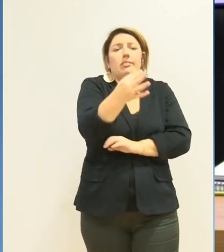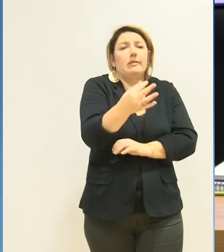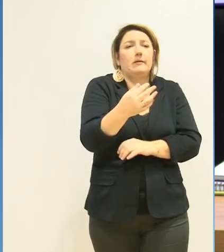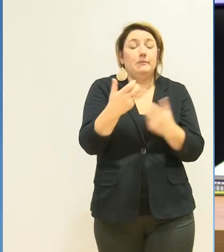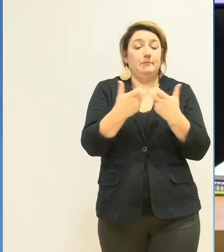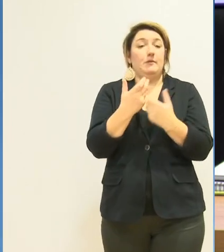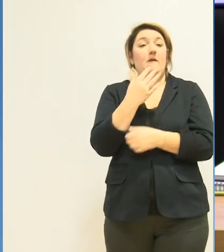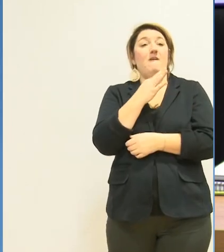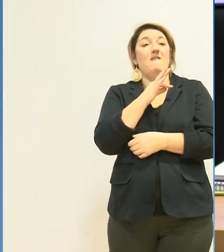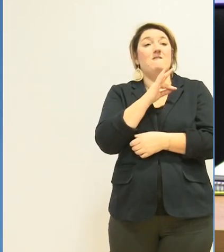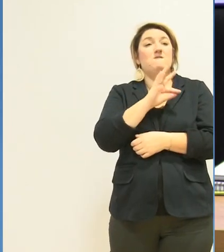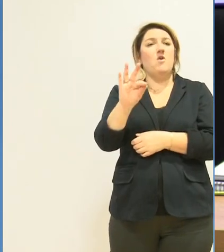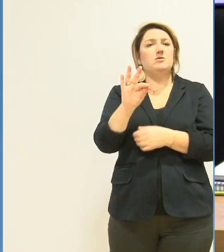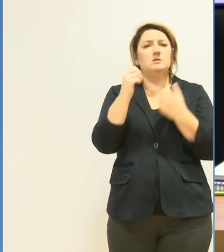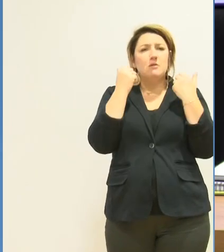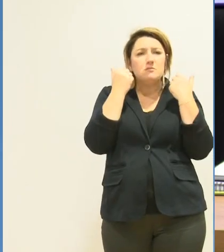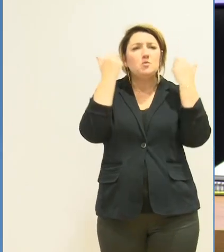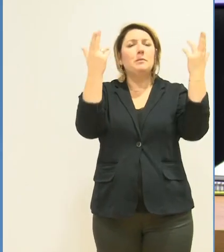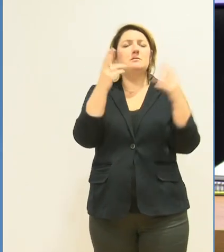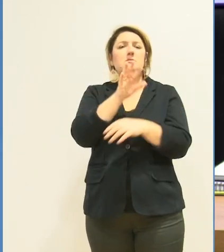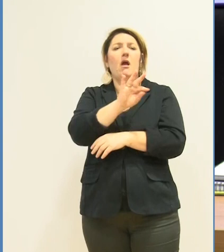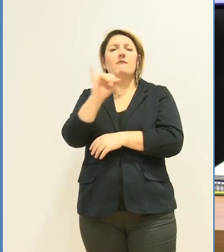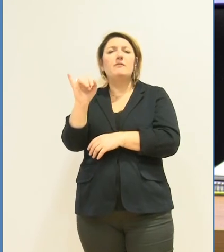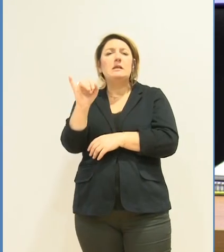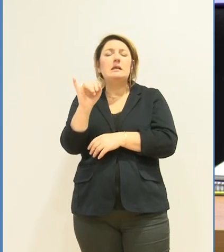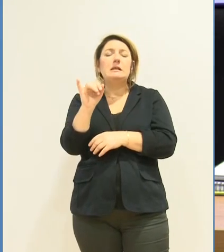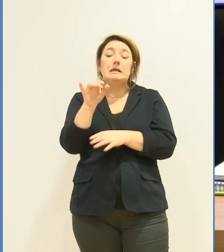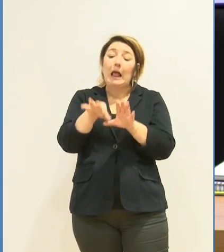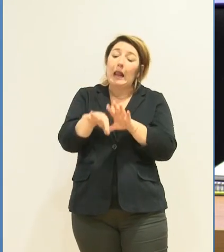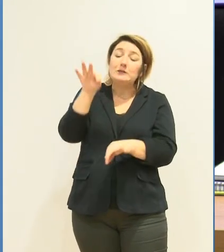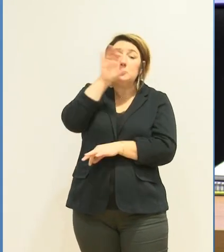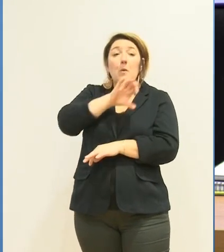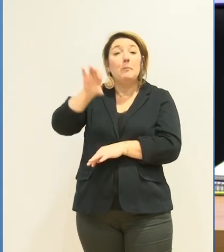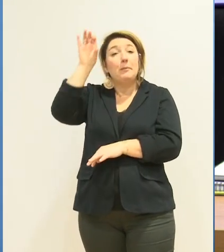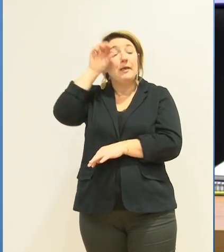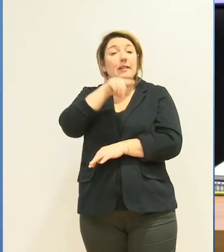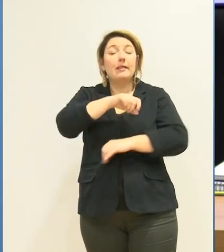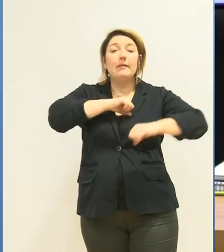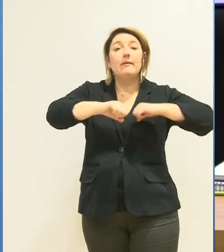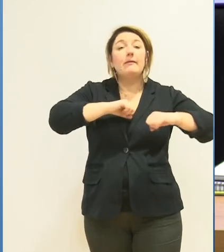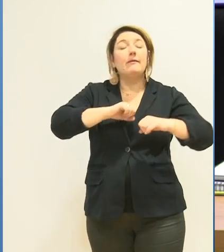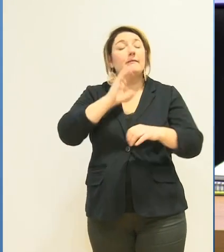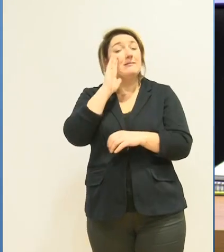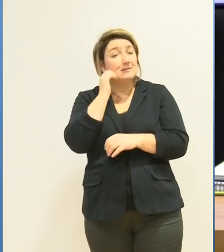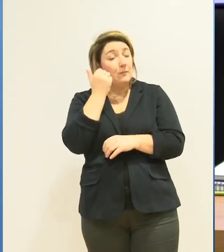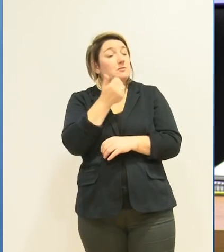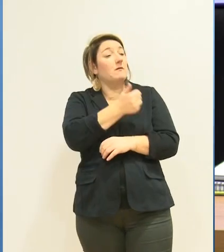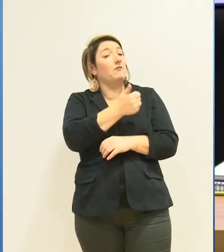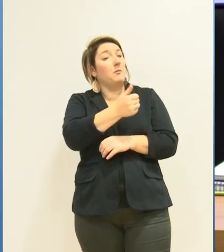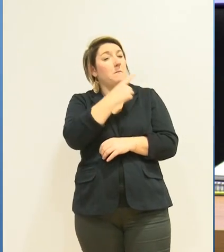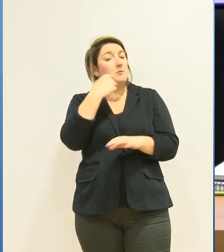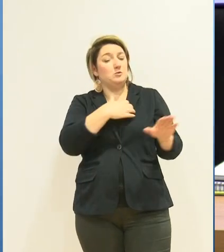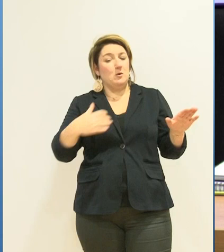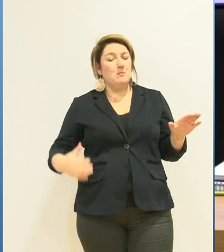à la proche des élections européennes c'est donc cela qui explique votre refus monsieur le maire de signer l'appel